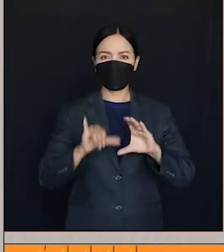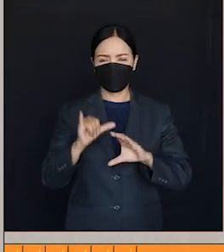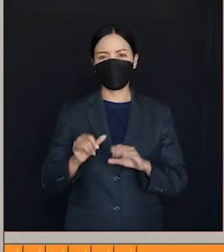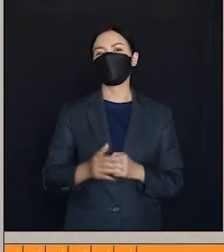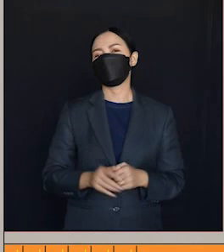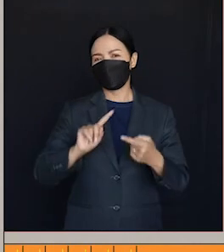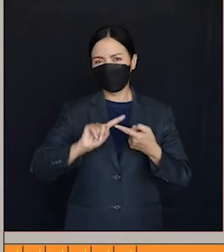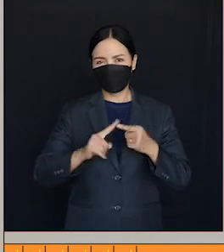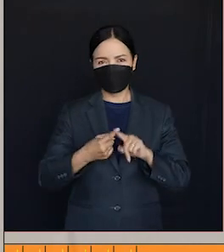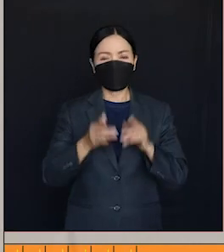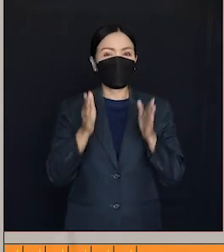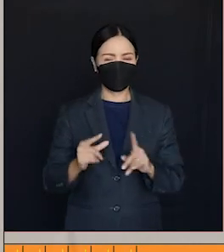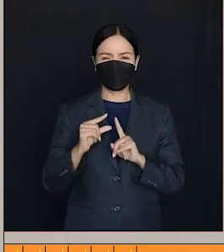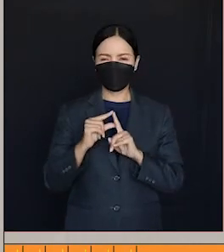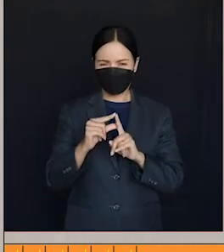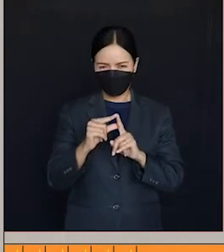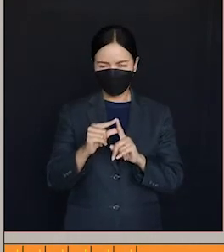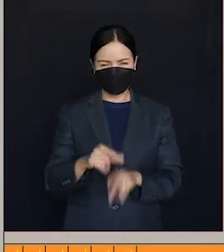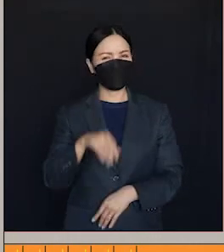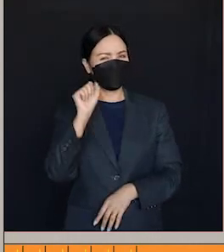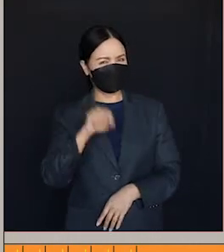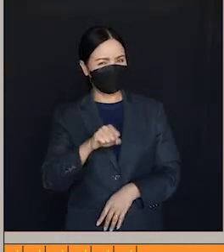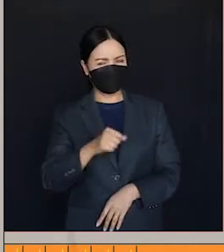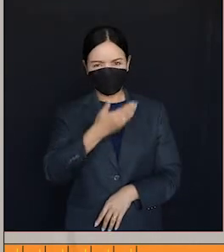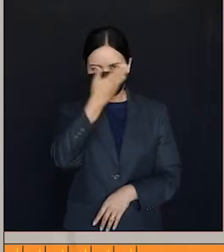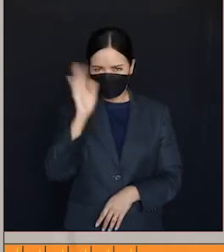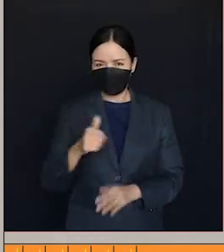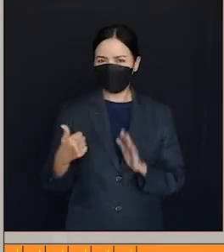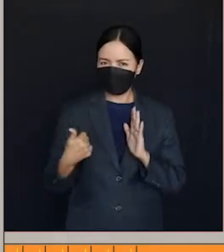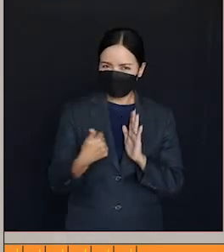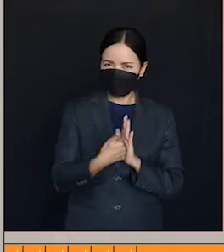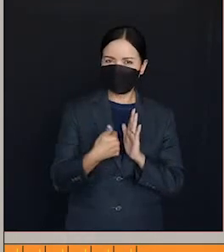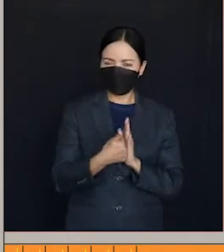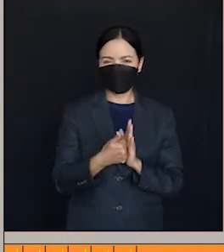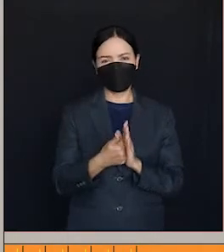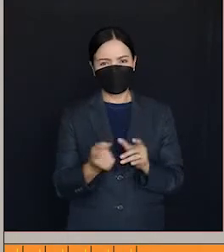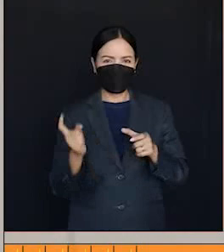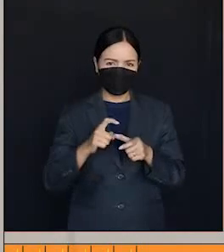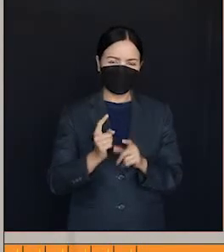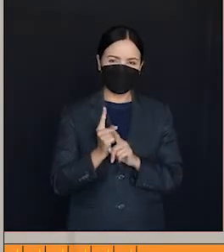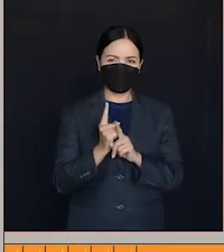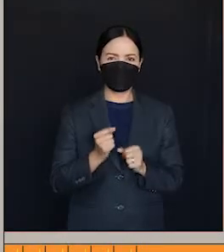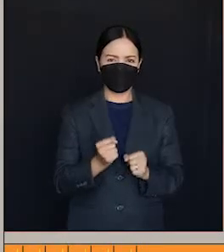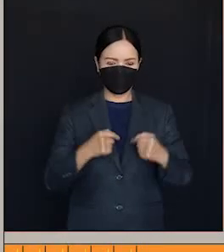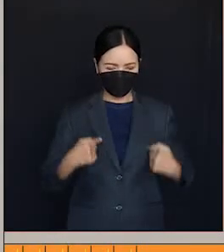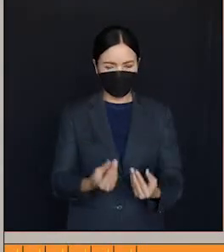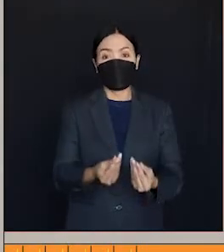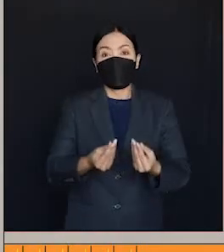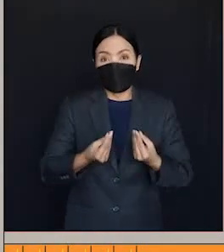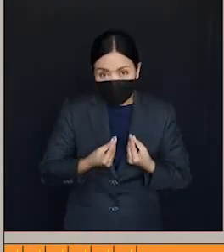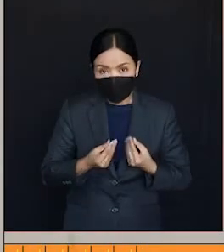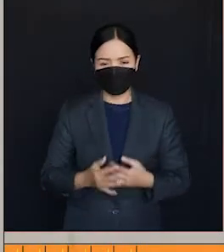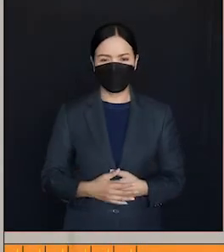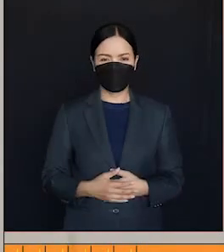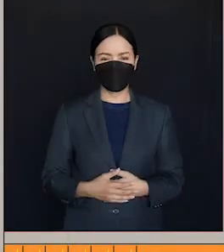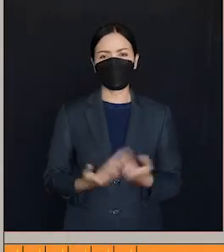Channelเพื่อนกันคนพันดีเช่นเดียวกันครับ ใช่ค่ะอย่าลืมกดไลค์กดแชร์กด subscribe เป็นกำลังใจให้เราด้วยนะคะแล้ววัน